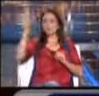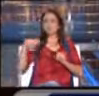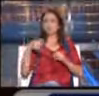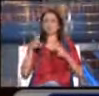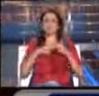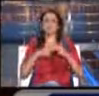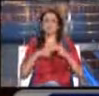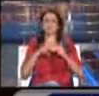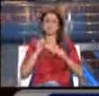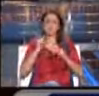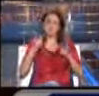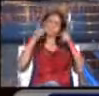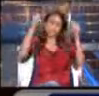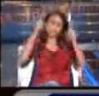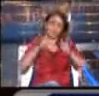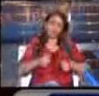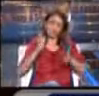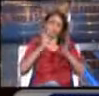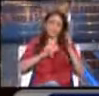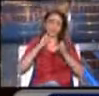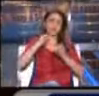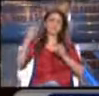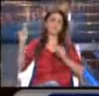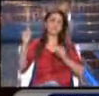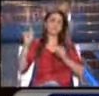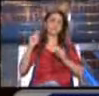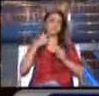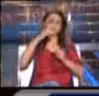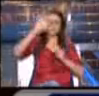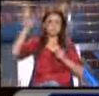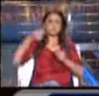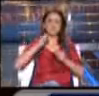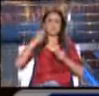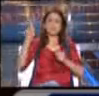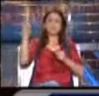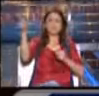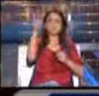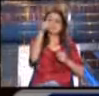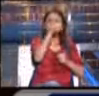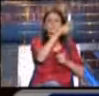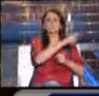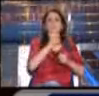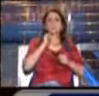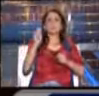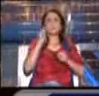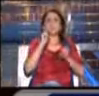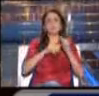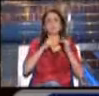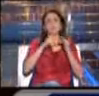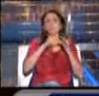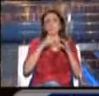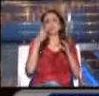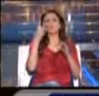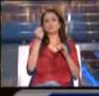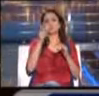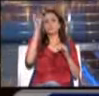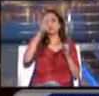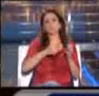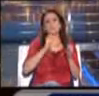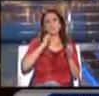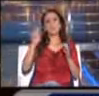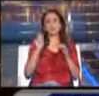معتقده ان القرار الجنائي اللي هو اعدام فلان وفلان بدون مسميات وفلان وفلان وفلان، تلم لك 20 واحد. وانا